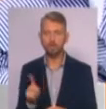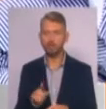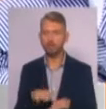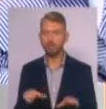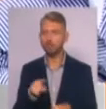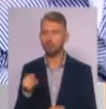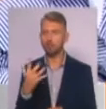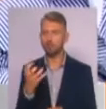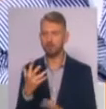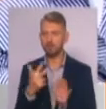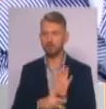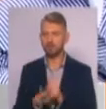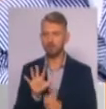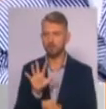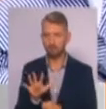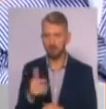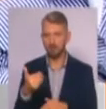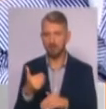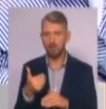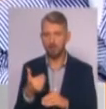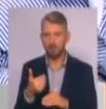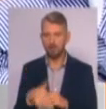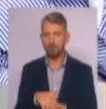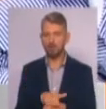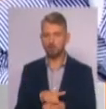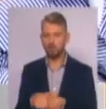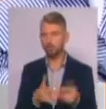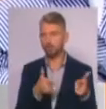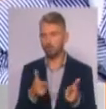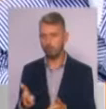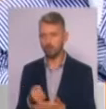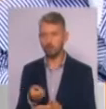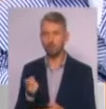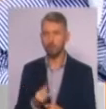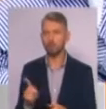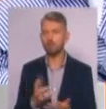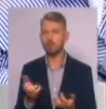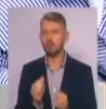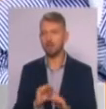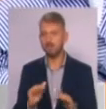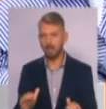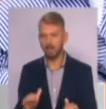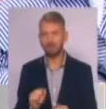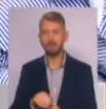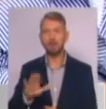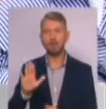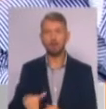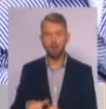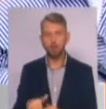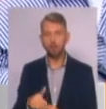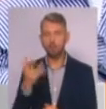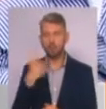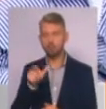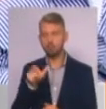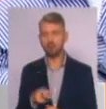номер 585 вже повністю готовий до того, щоб приймати дітлахів, а потім, після того, як пан